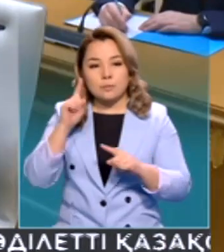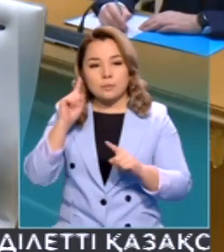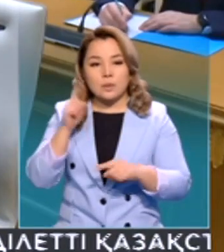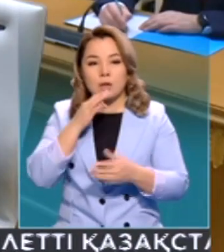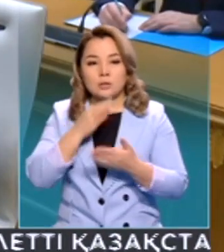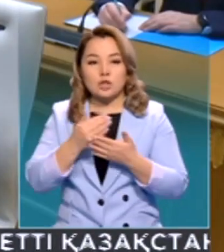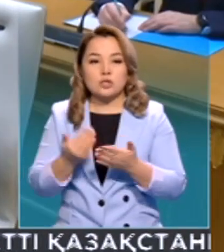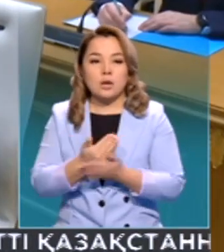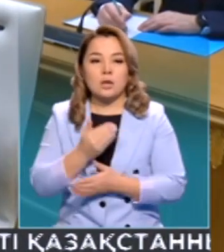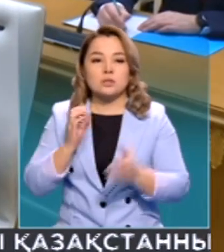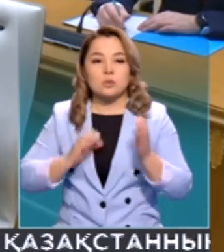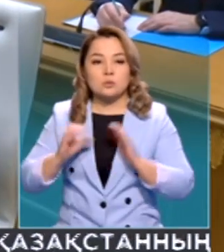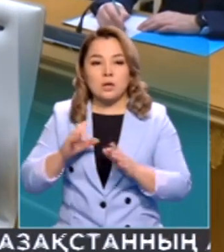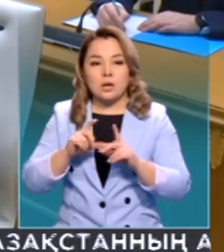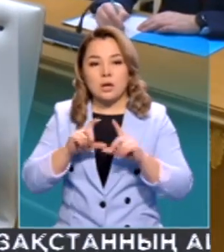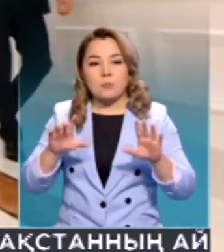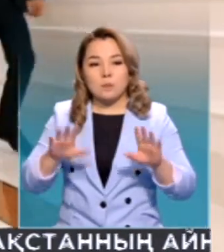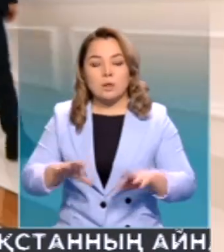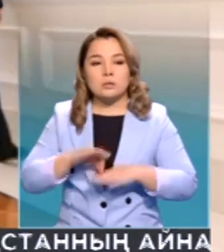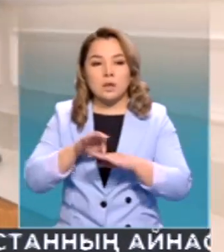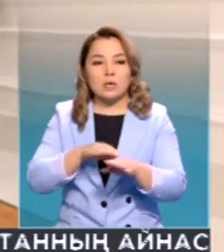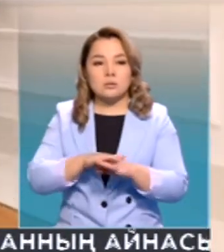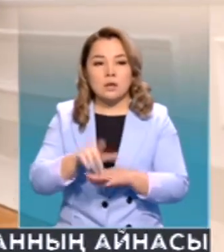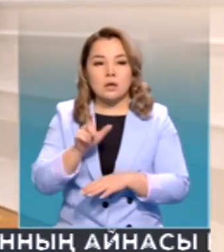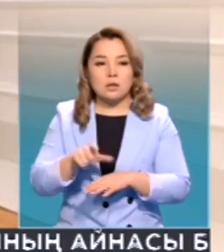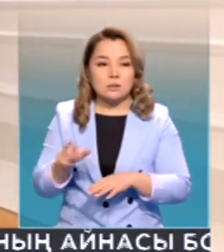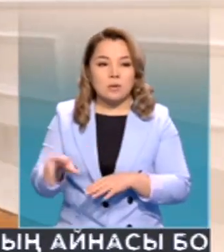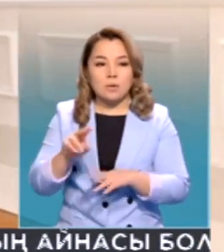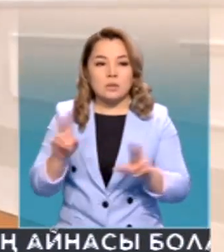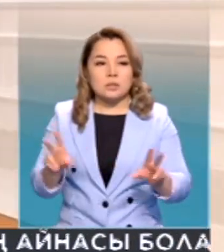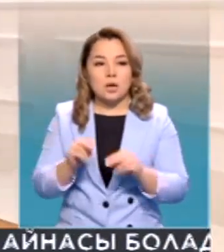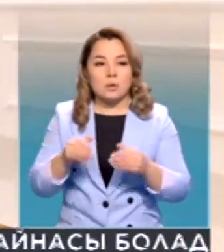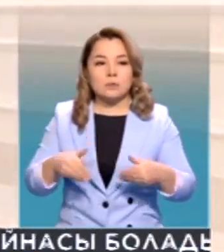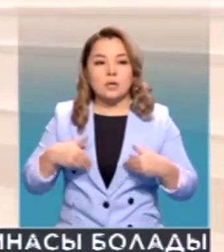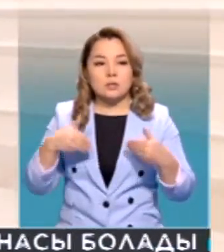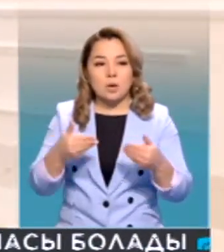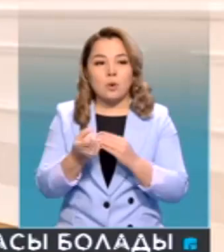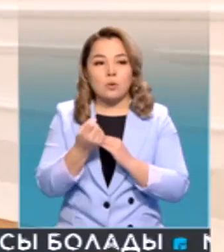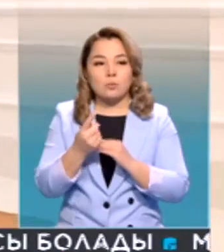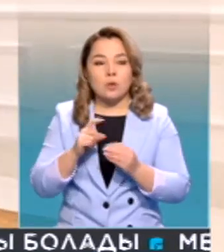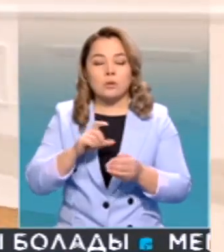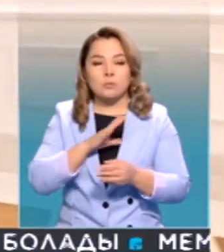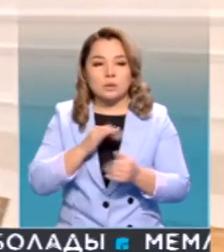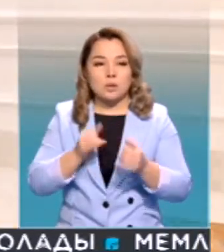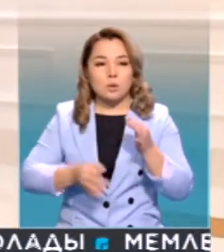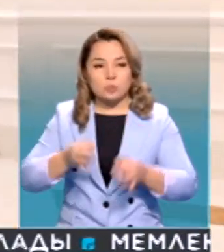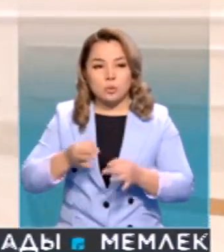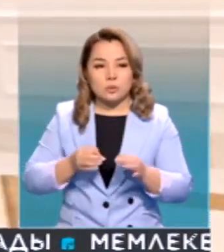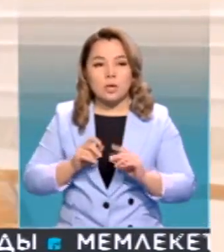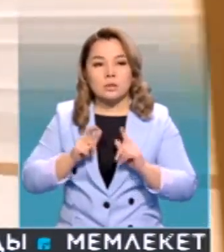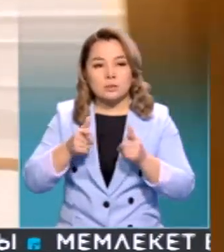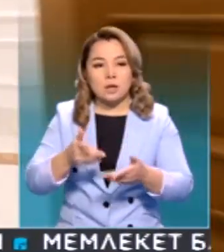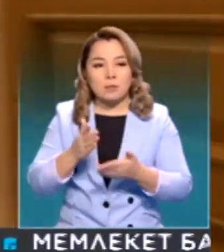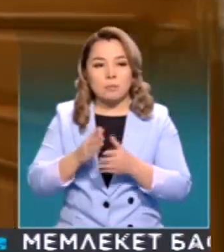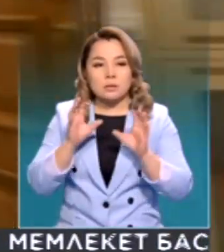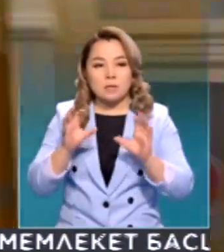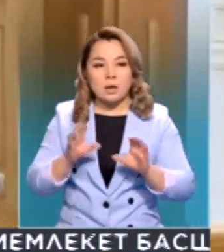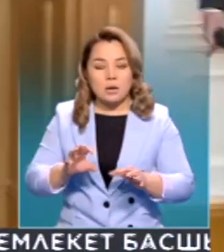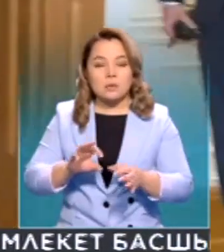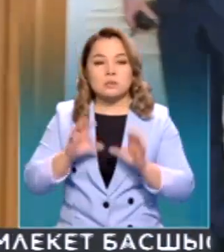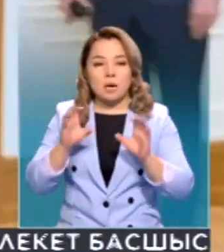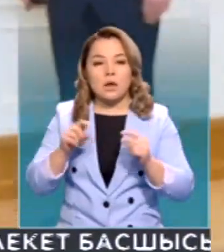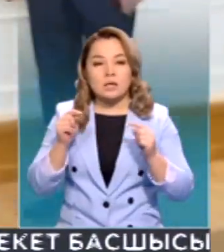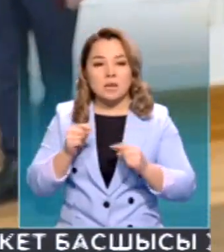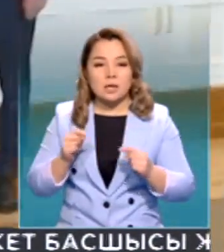жаңа институттың ғимаратын аралап көріп, қазылардың жұмысына сәттілік тіледі. Құрамына 11 судья кірген сот енді барлық заңдар мен заңға